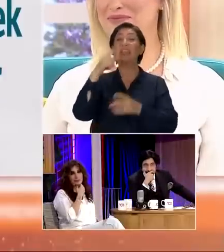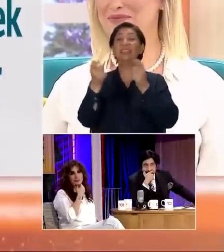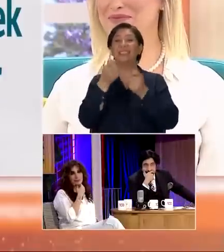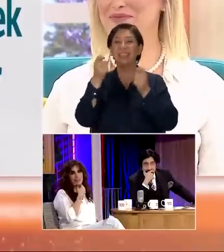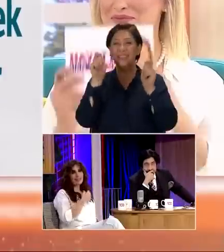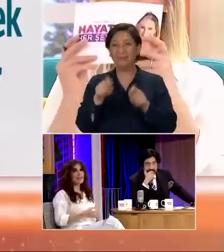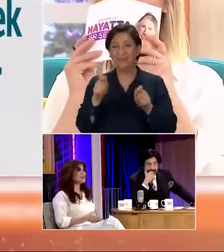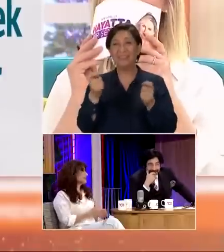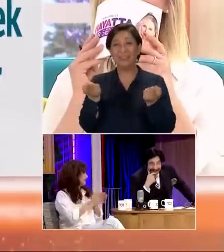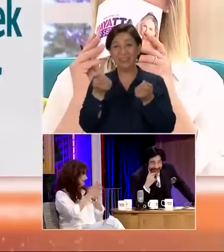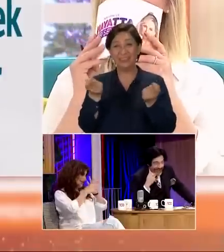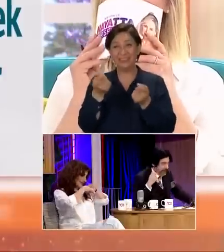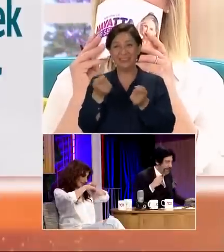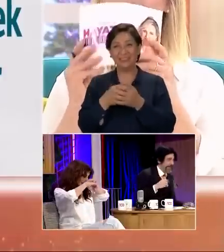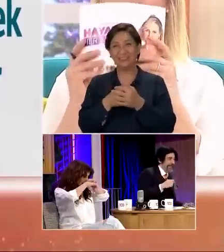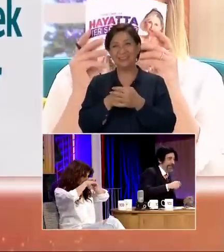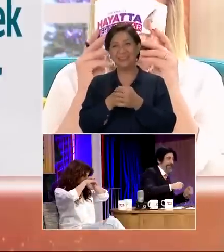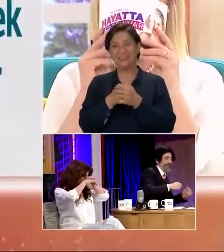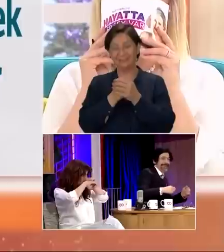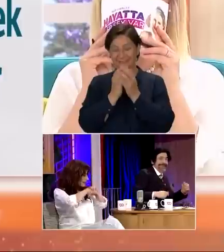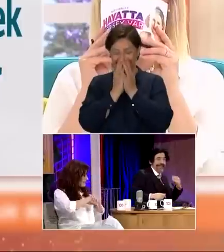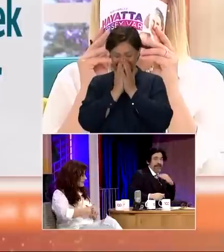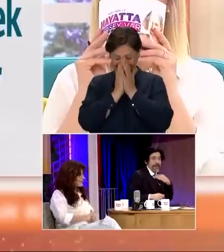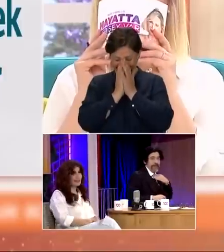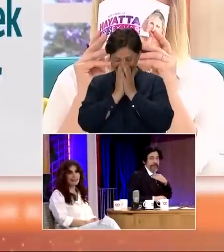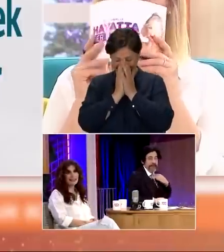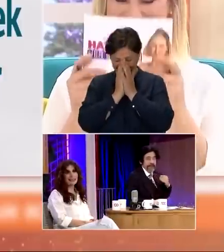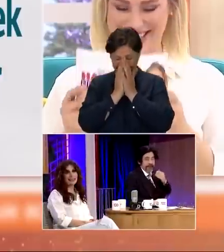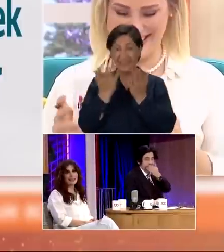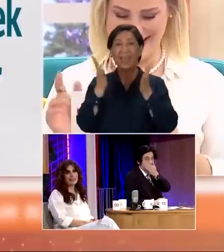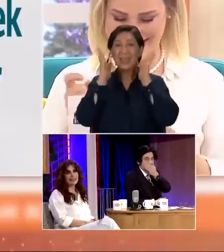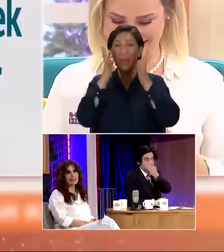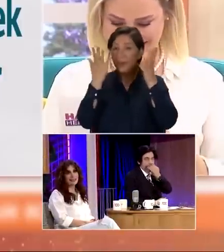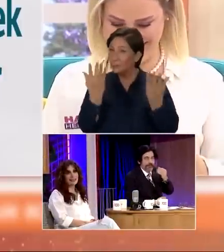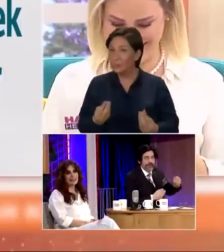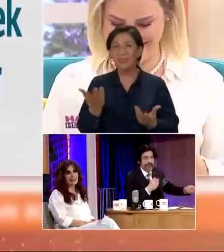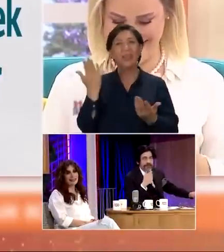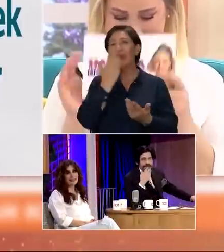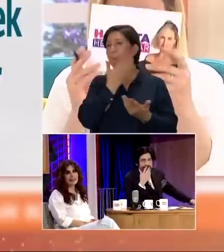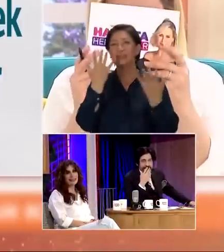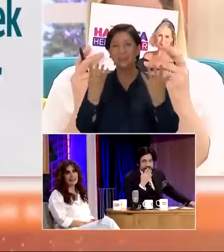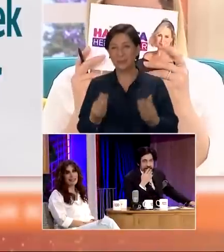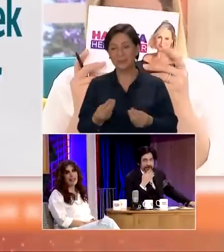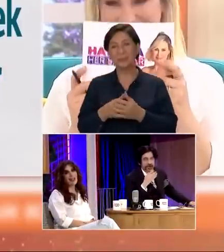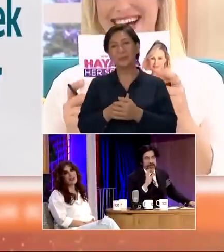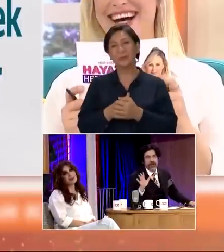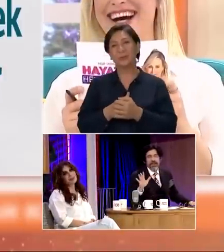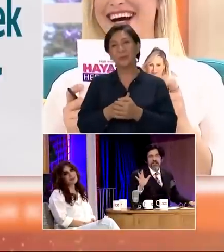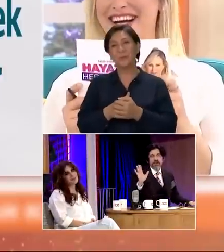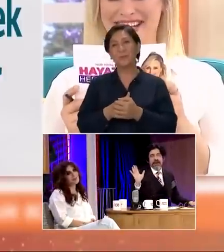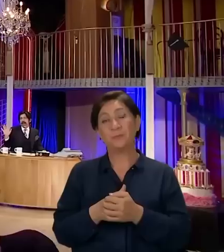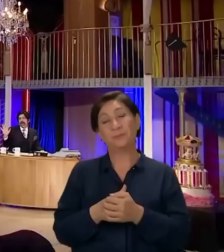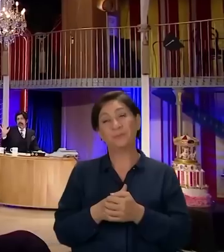kendinize başka işle yapmaya kalkarsanız o zaman ne oruç kalır, ne namaz kalır, ne hiçbir şey kalmaz.